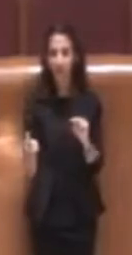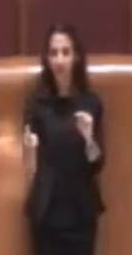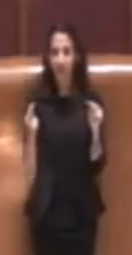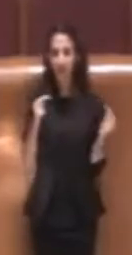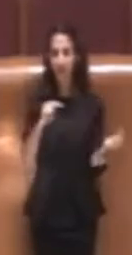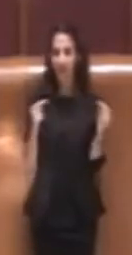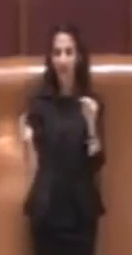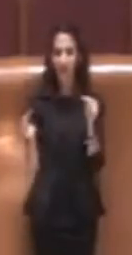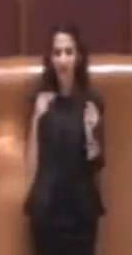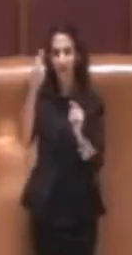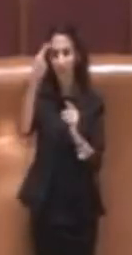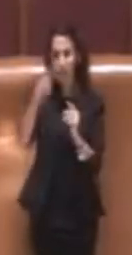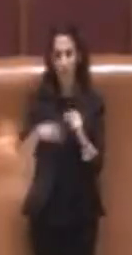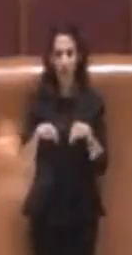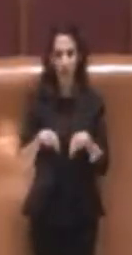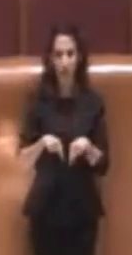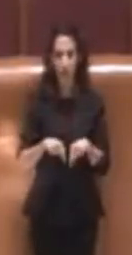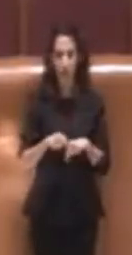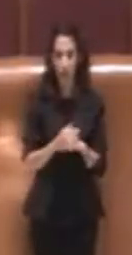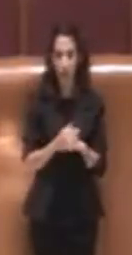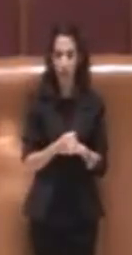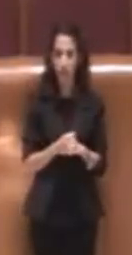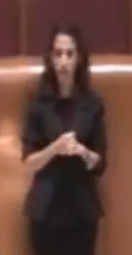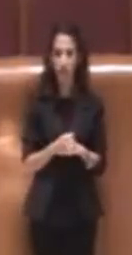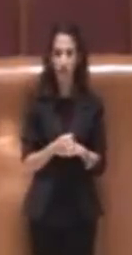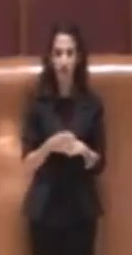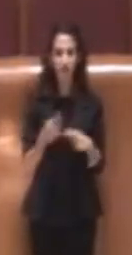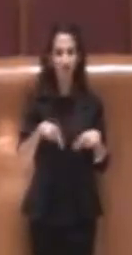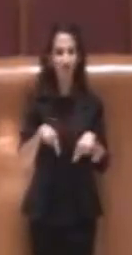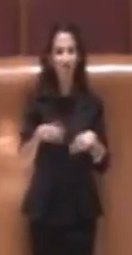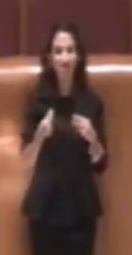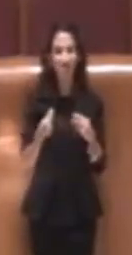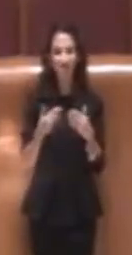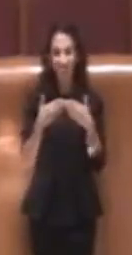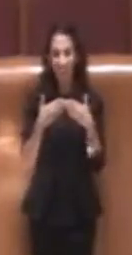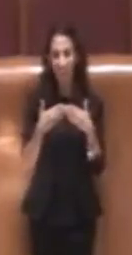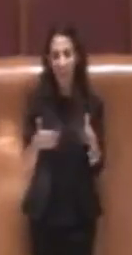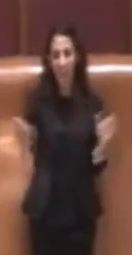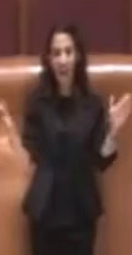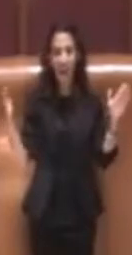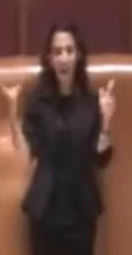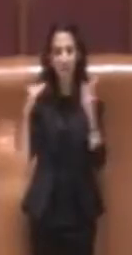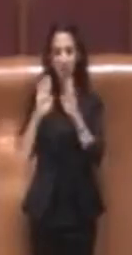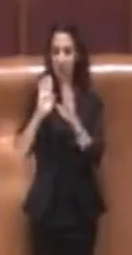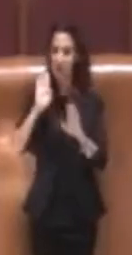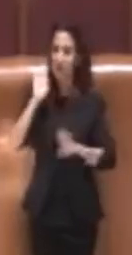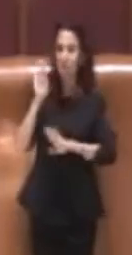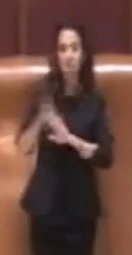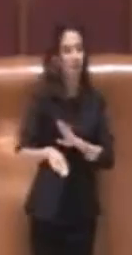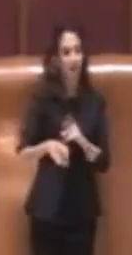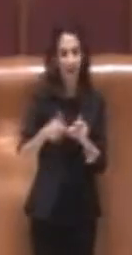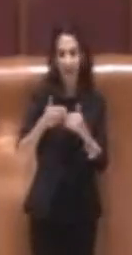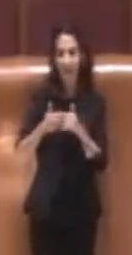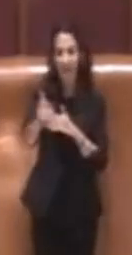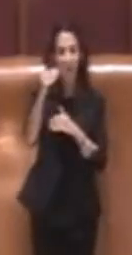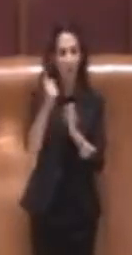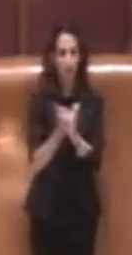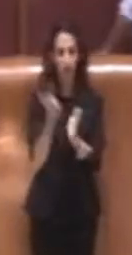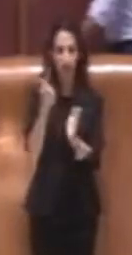durante la giornata, quindi noi stiamo aprendo quello che dicevo prima, una breccia molto importante per poter